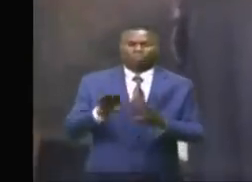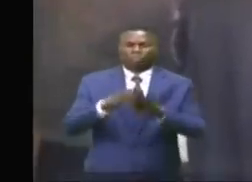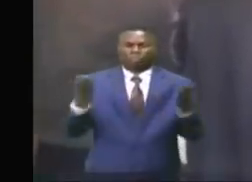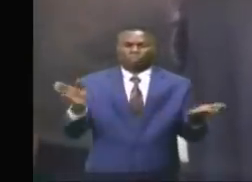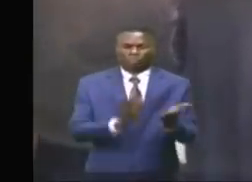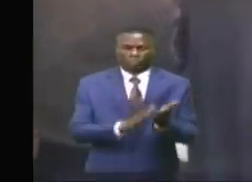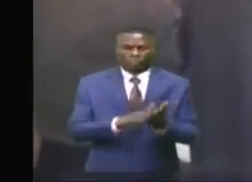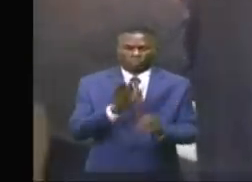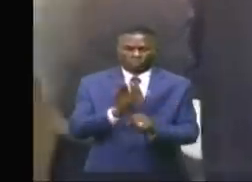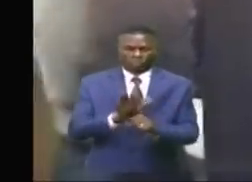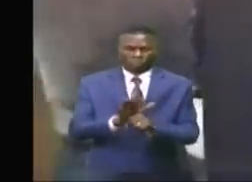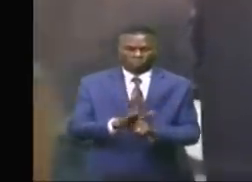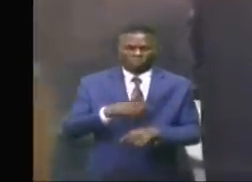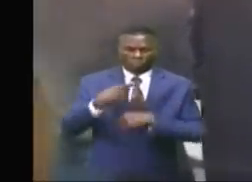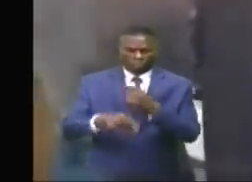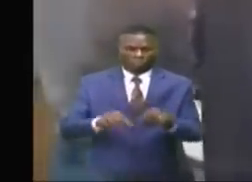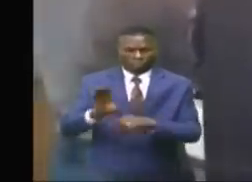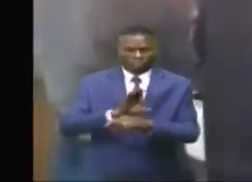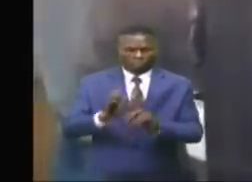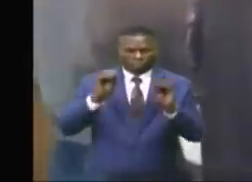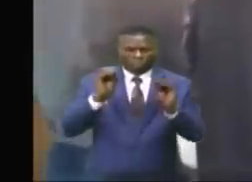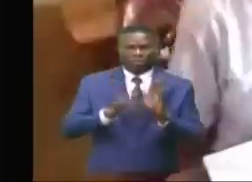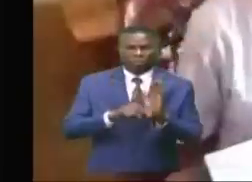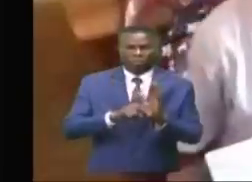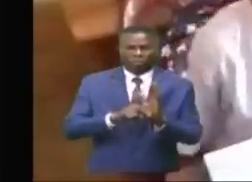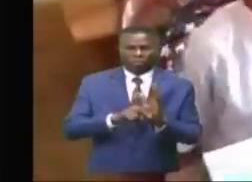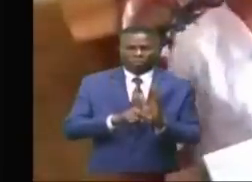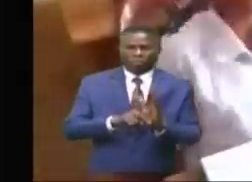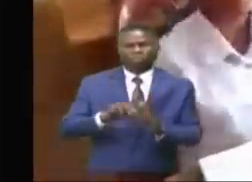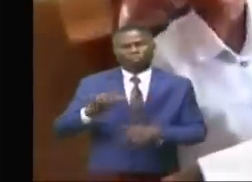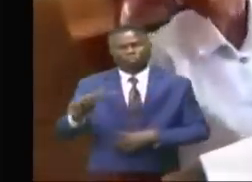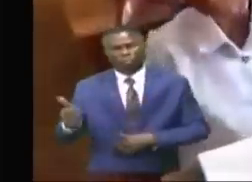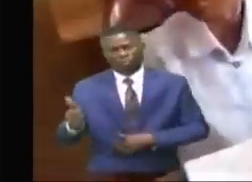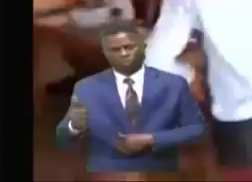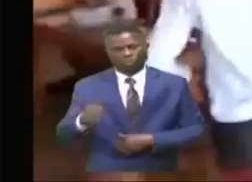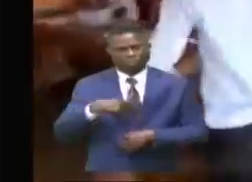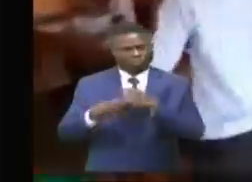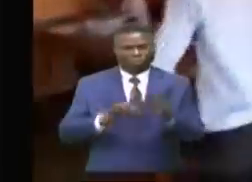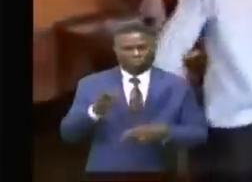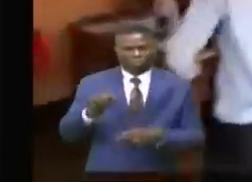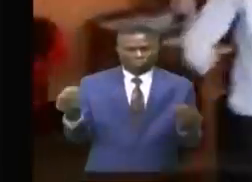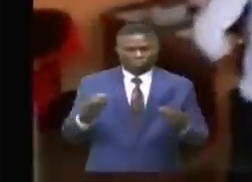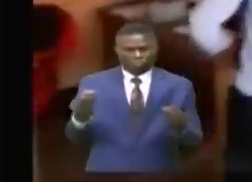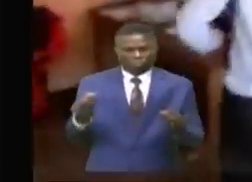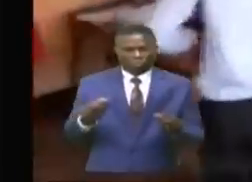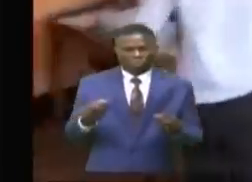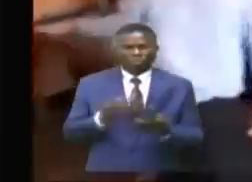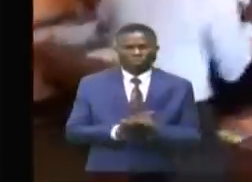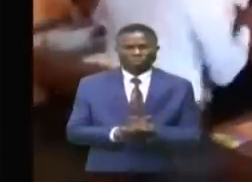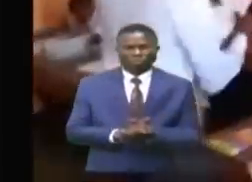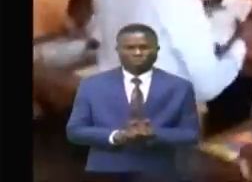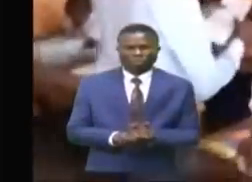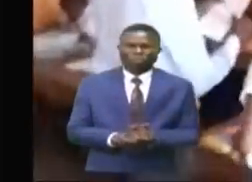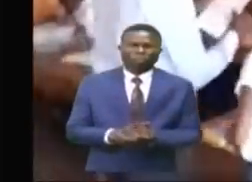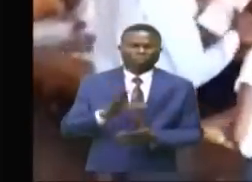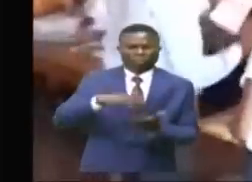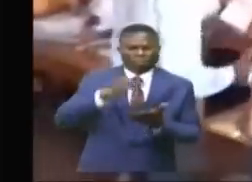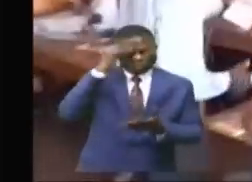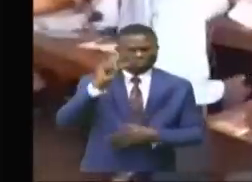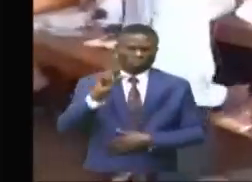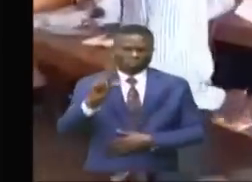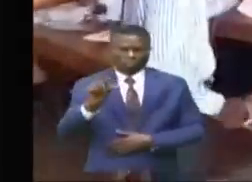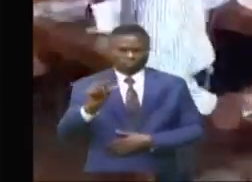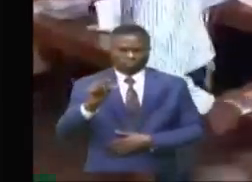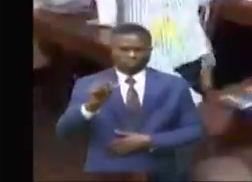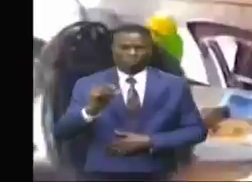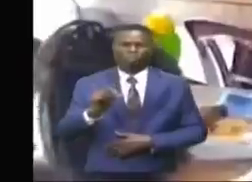Plusieurs écoles ont commencé les enseignements en dépit de quelques-unes où il a été observé une légère timidité dans